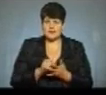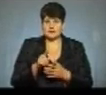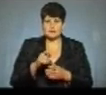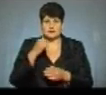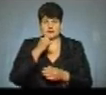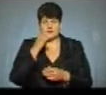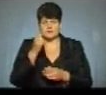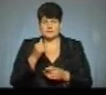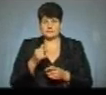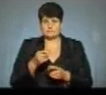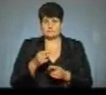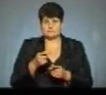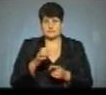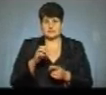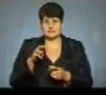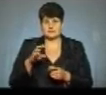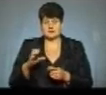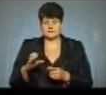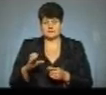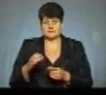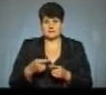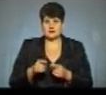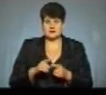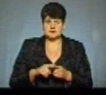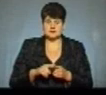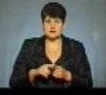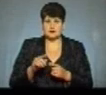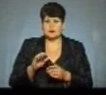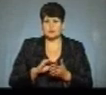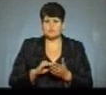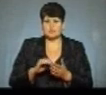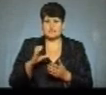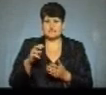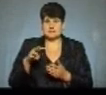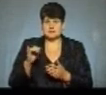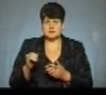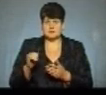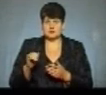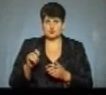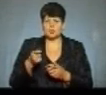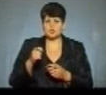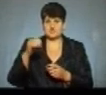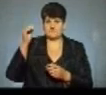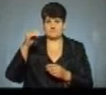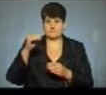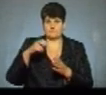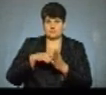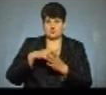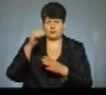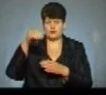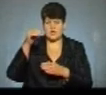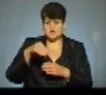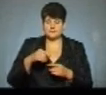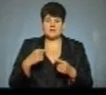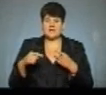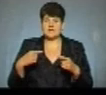на телефон надійшло повідомлення. Це була мені смска, що ключі в поштовому ящику. Двоє інших свідків, яких